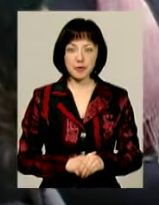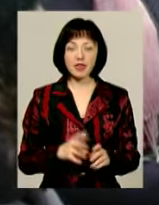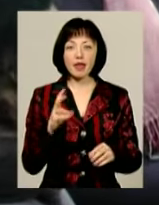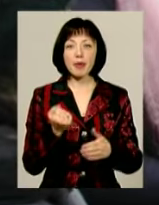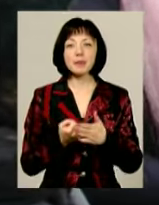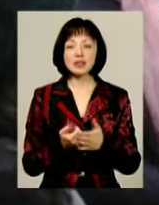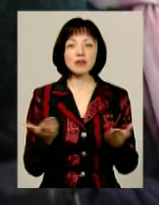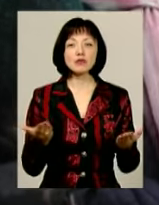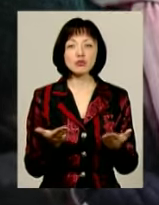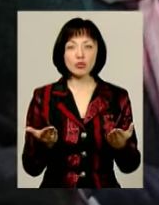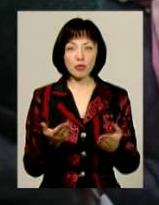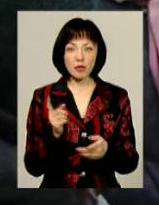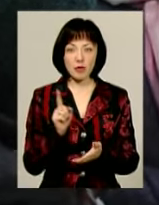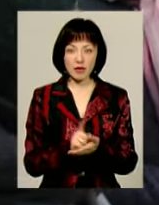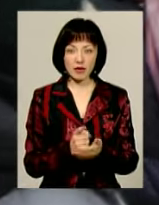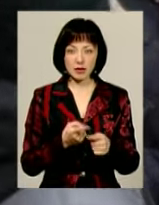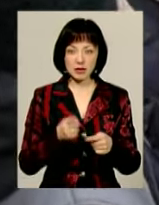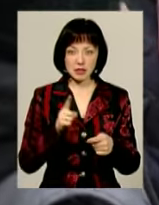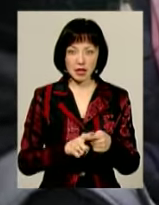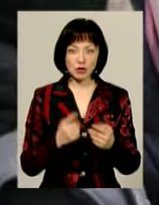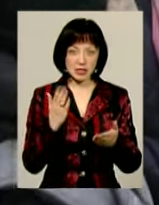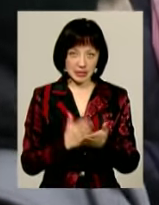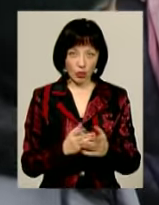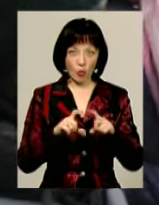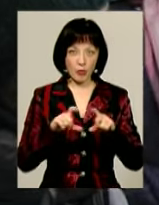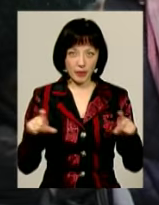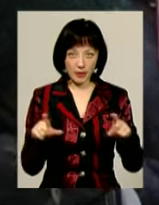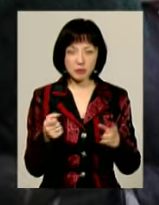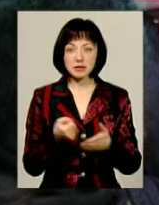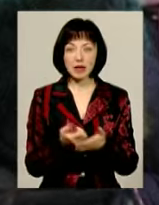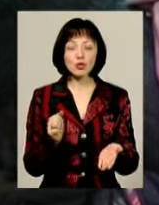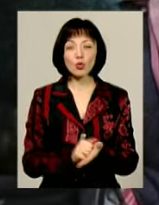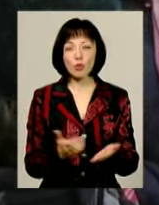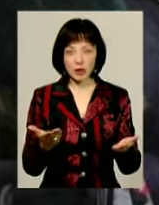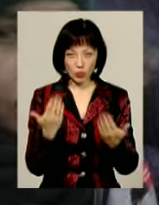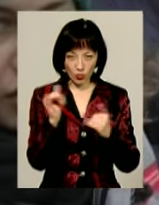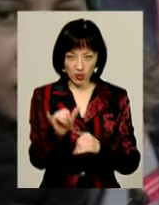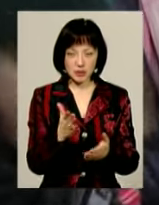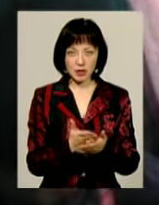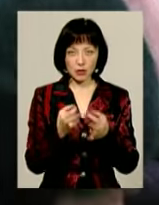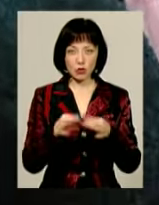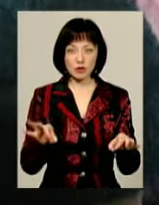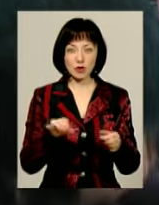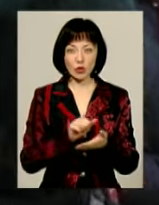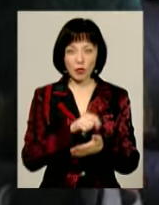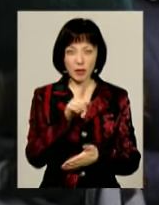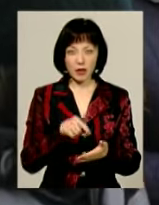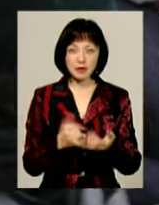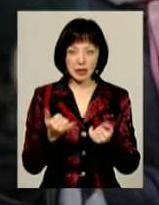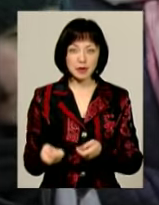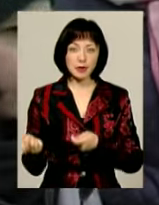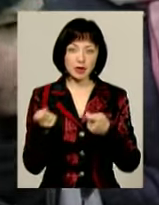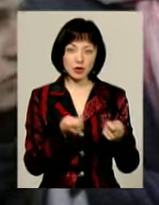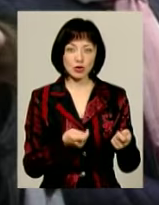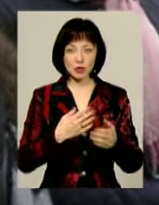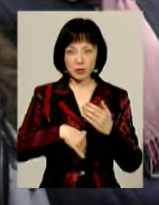чого ми маємо купити? Якщо це є об'єкт, я хочу побачити документи, що це є. У вас є дозвільні документи? Ви везуть зараз